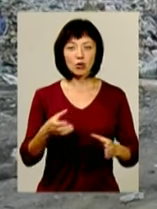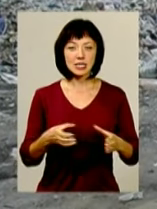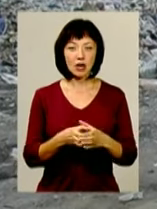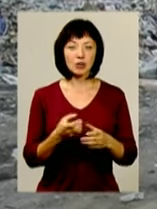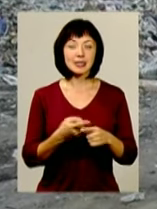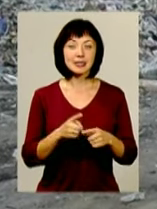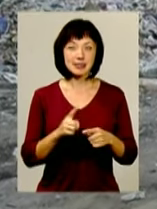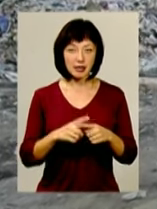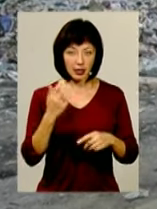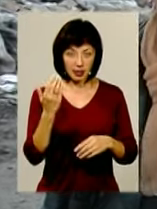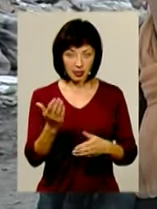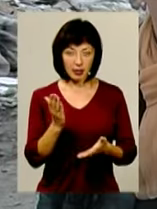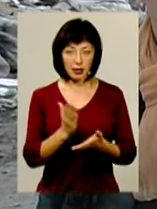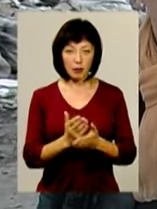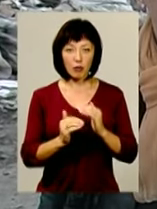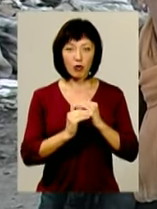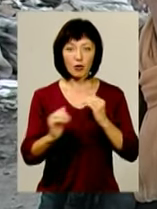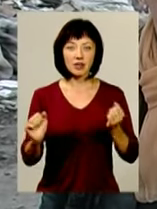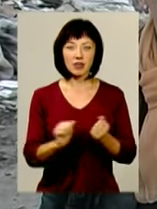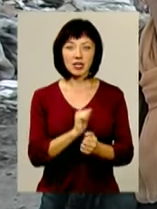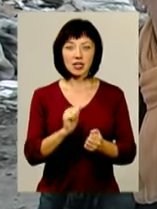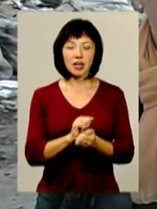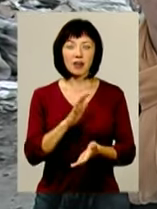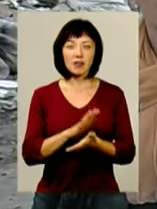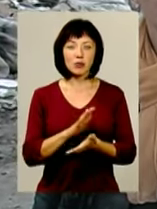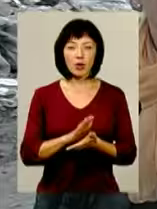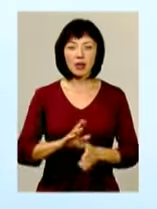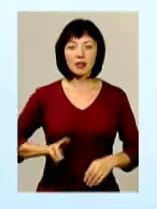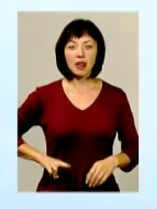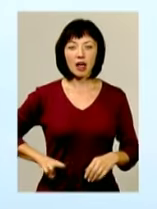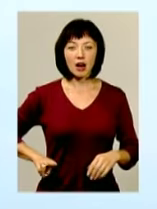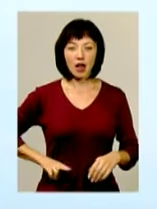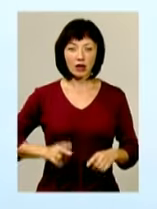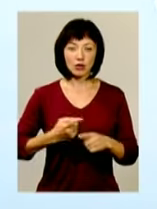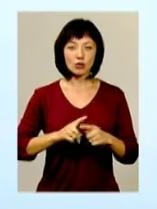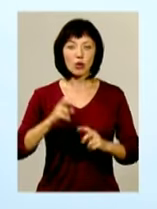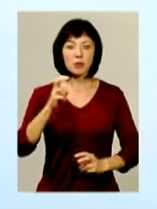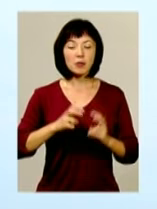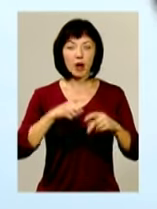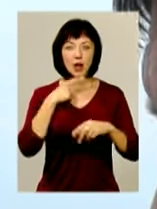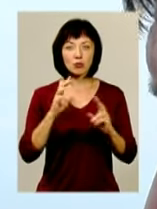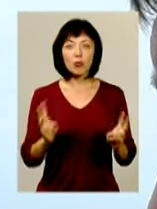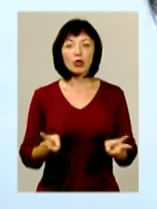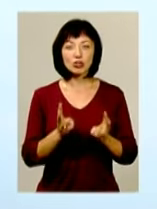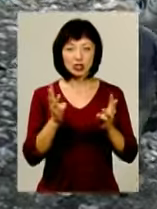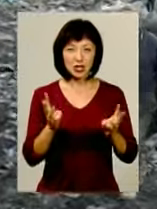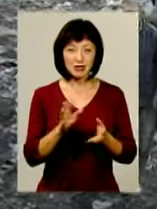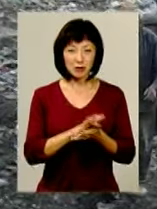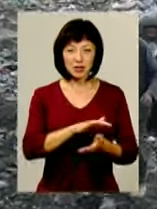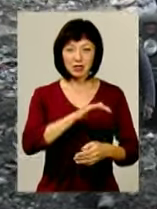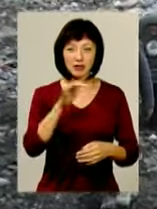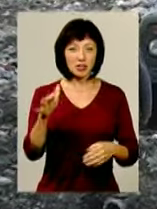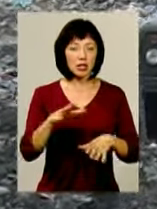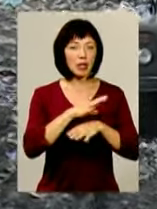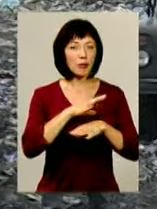це і є полігон твердих відходів. Проте директор комунального підприємства «Спецкомунтранс» запевняє, пожежі на самому сміттєзвалищі